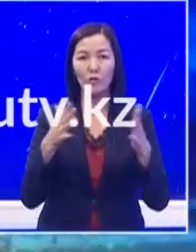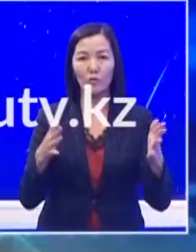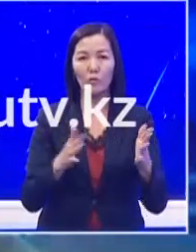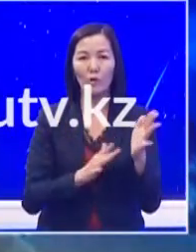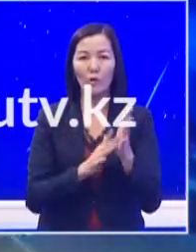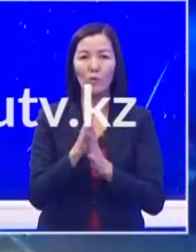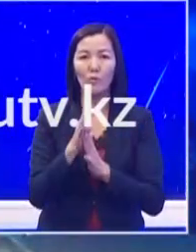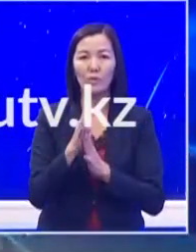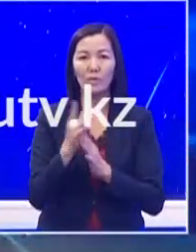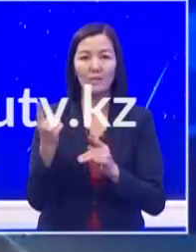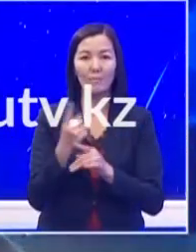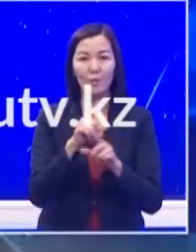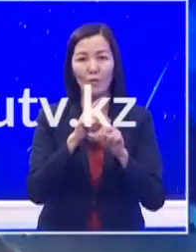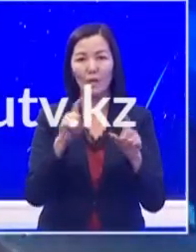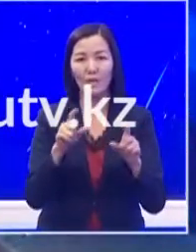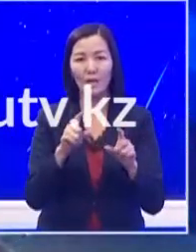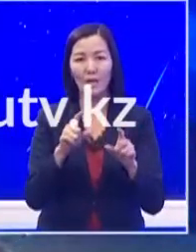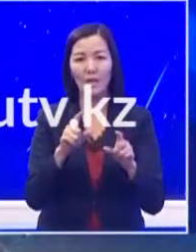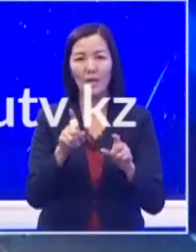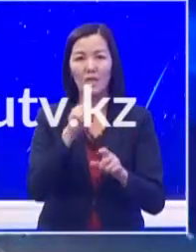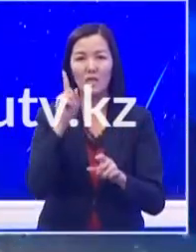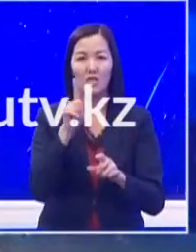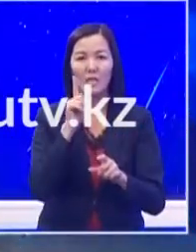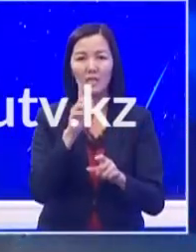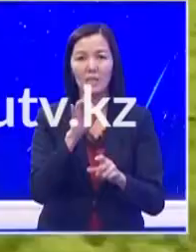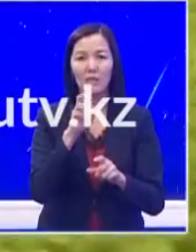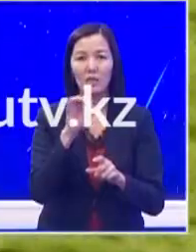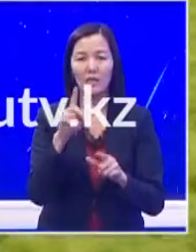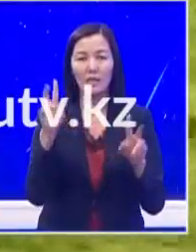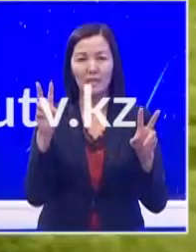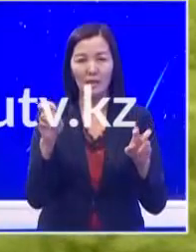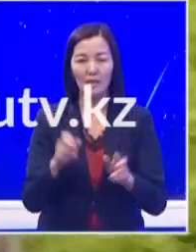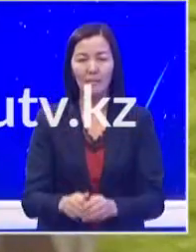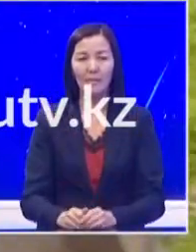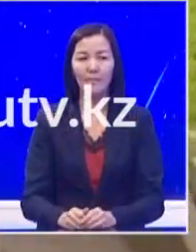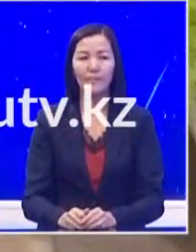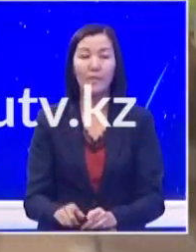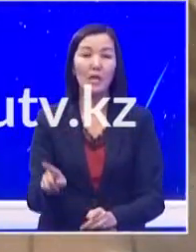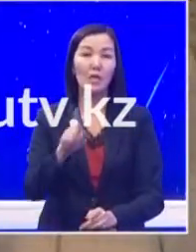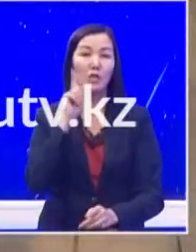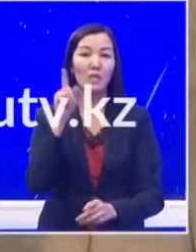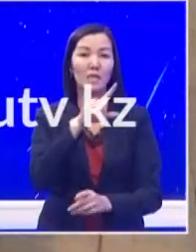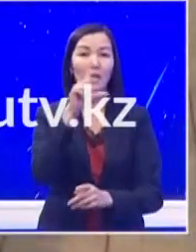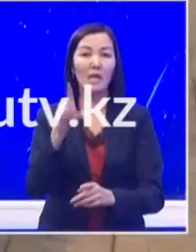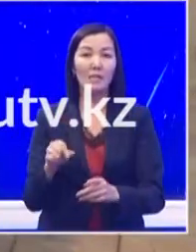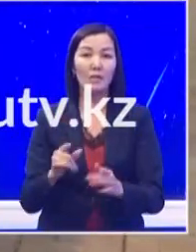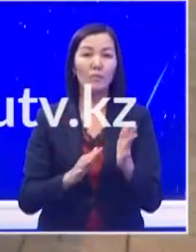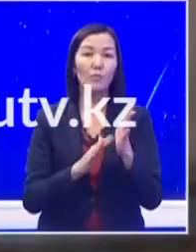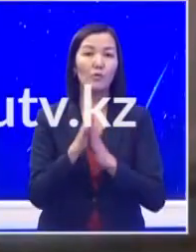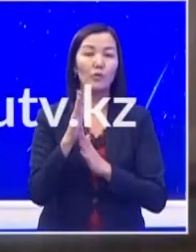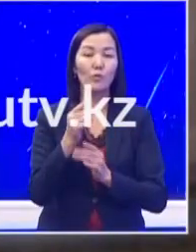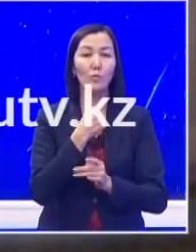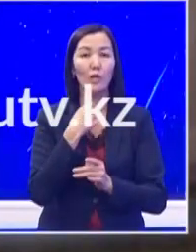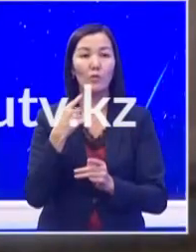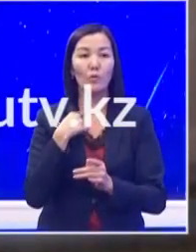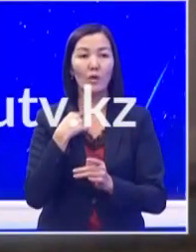өсіретін нысан біреу ақ. Атауы да жасыл желек. Жасыл желек өсіруде табысты кәсіп. Талдықорғанда зірге бұл